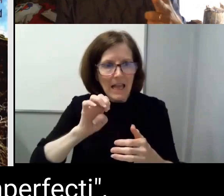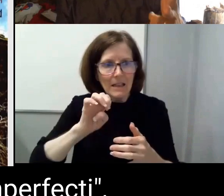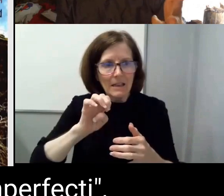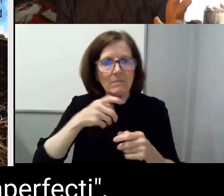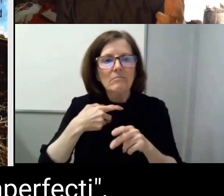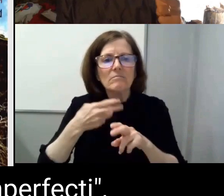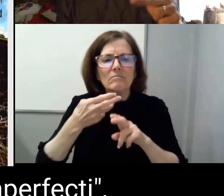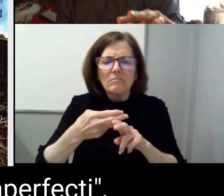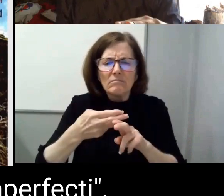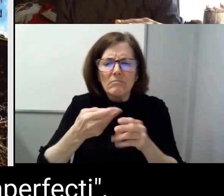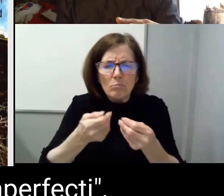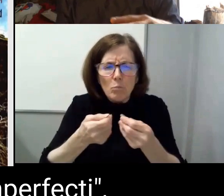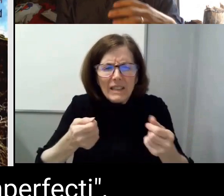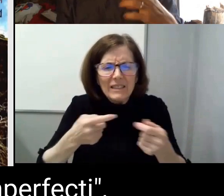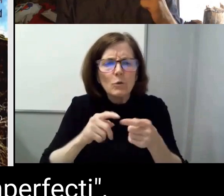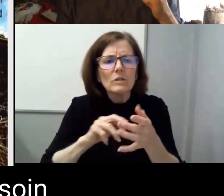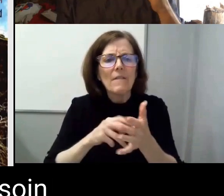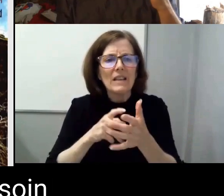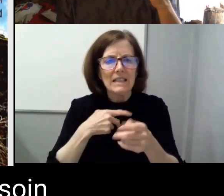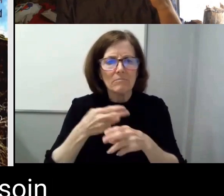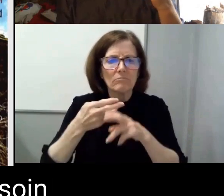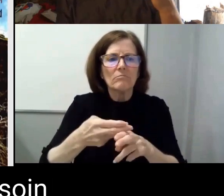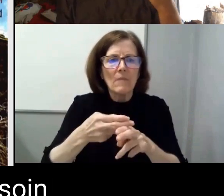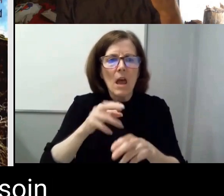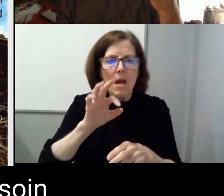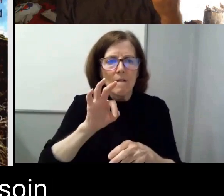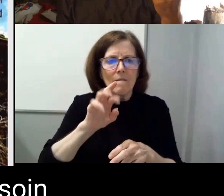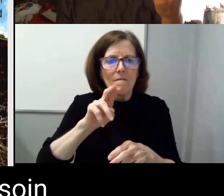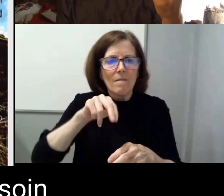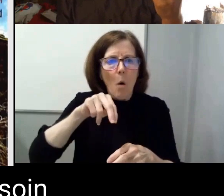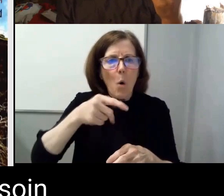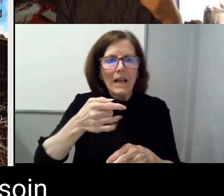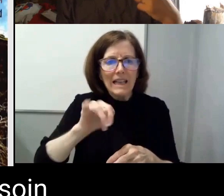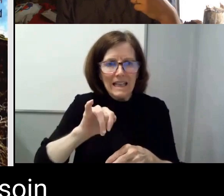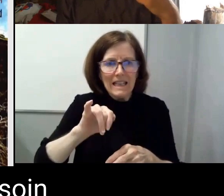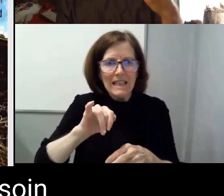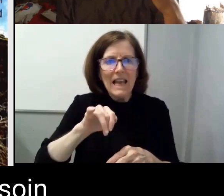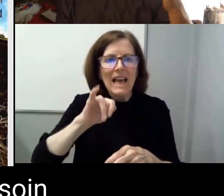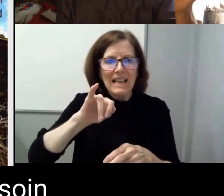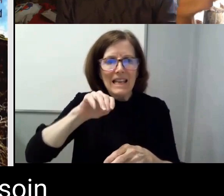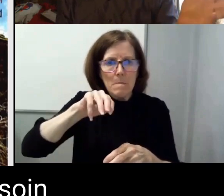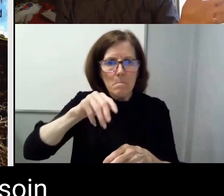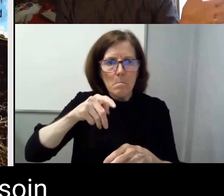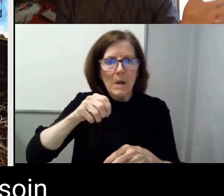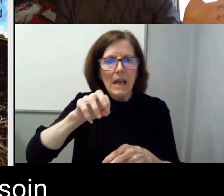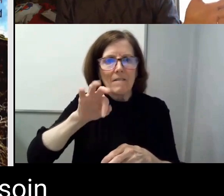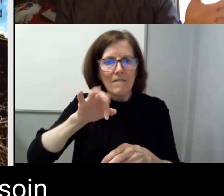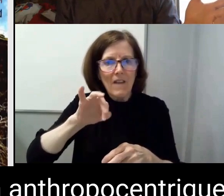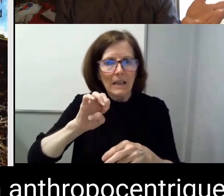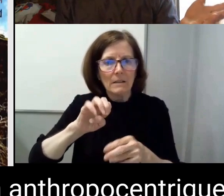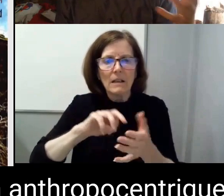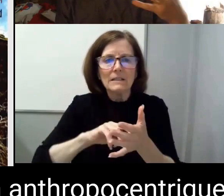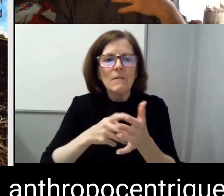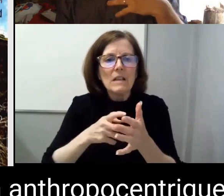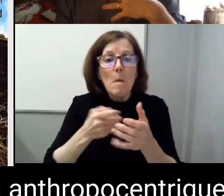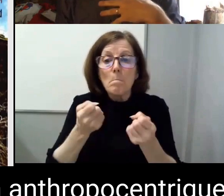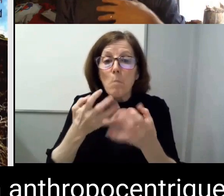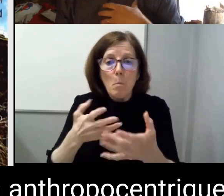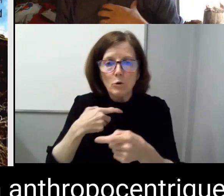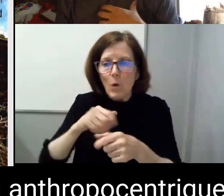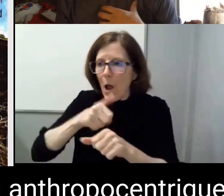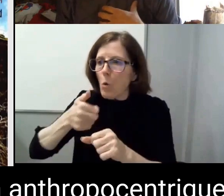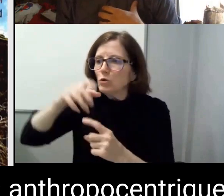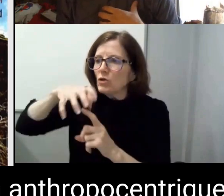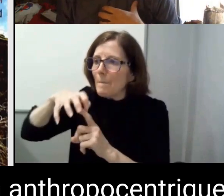ou des fonges inférieures parce qu'ils n'ont pas besoin de champignons pour sporuler. Et puis encore là, c'est